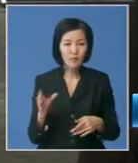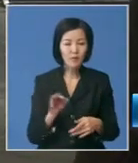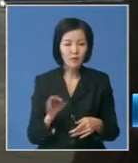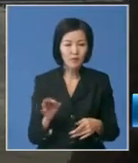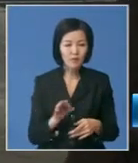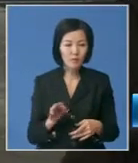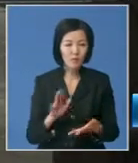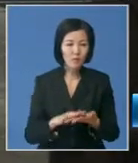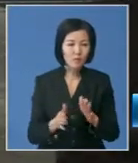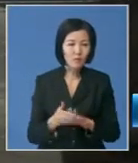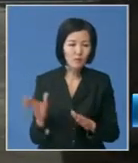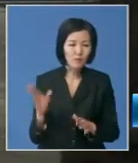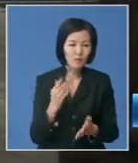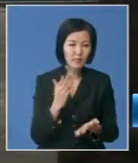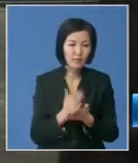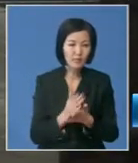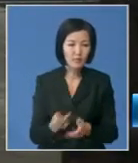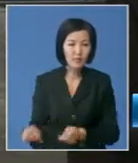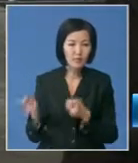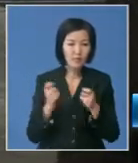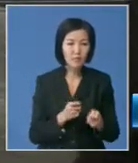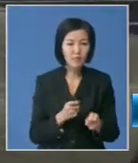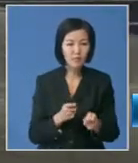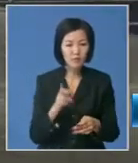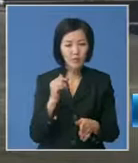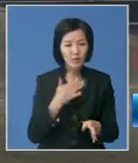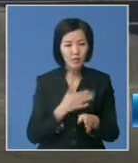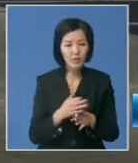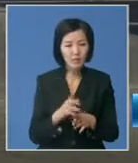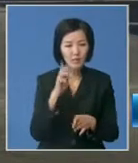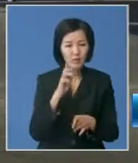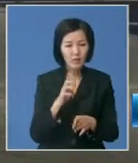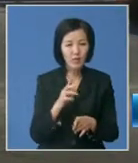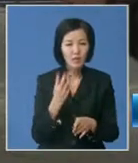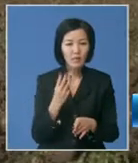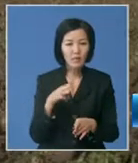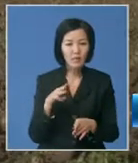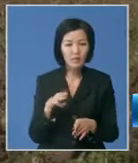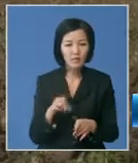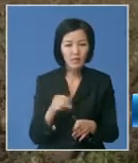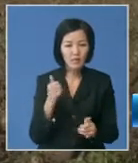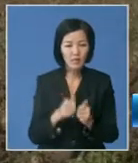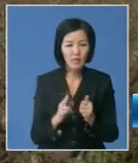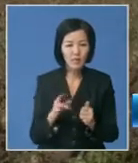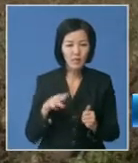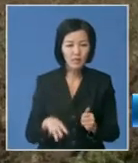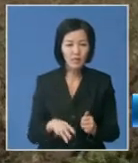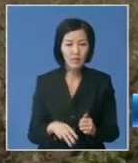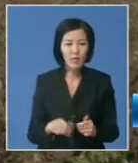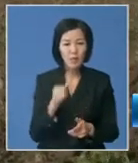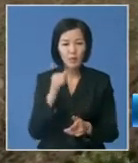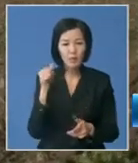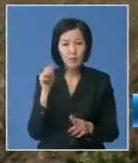удобные условия для сельхозник of перевозку субсидирует государство 3 тенге за каждый километр если в прошлом году вала